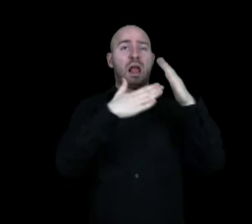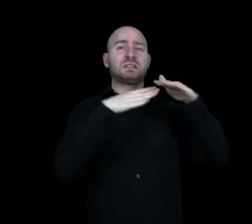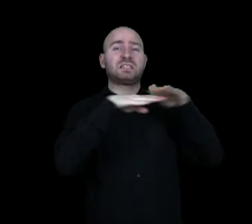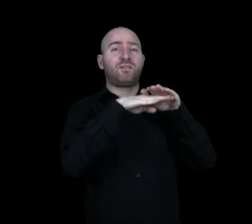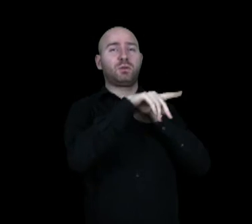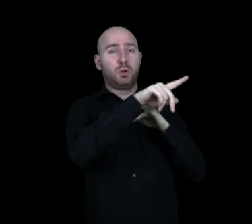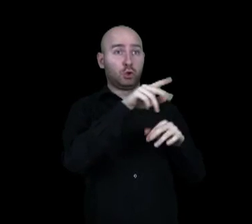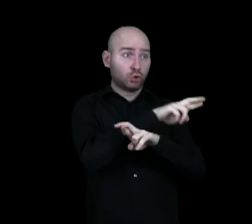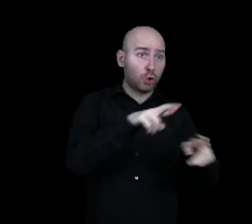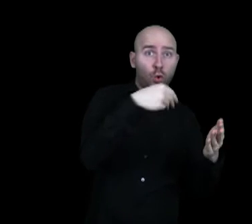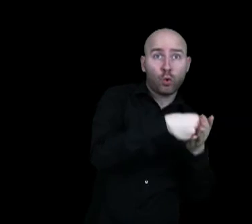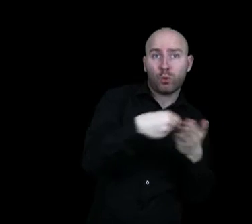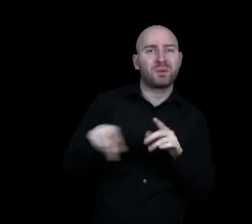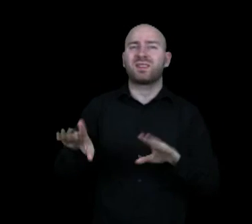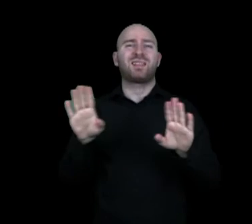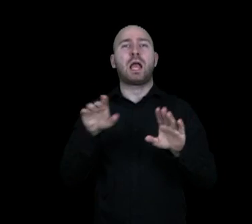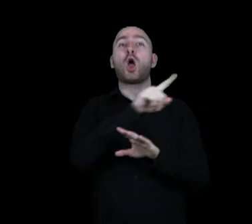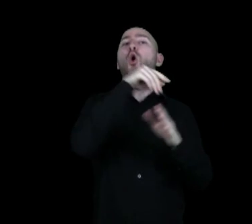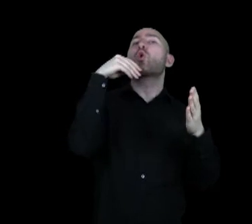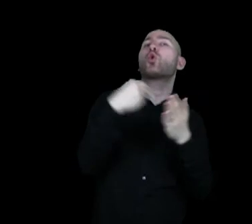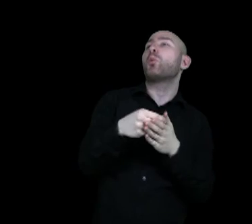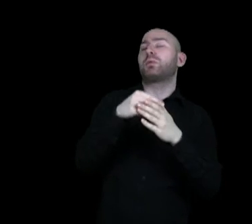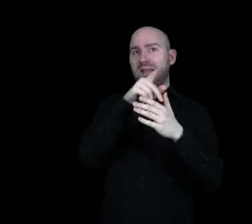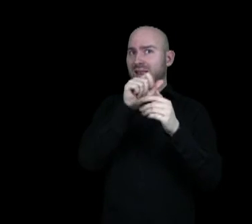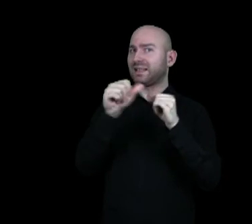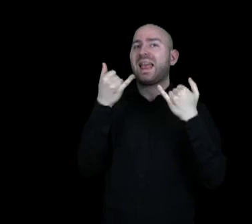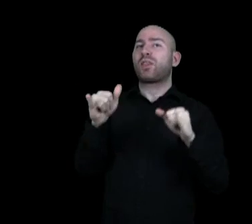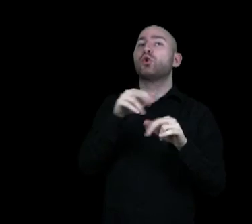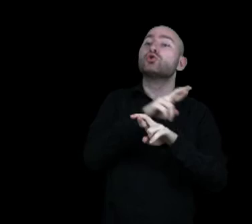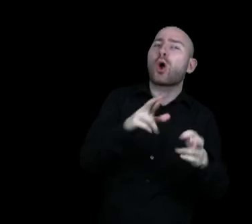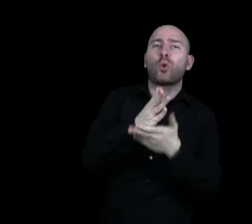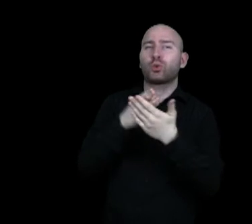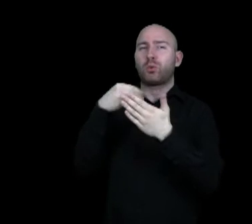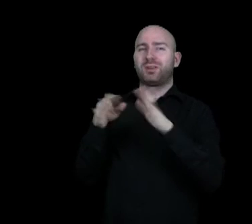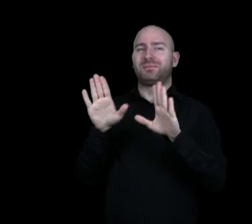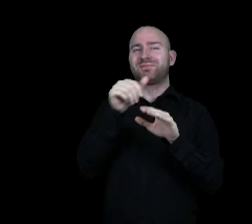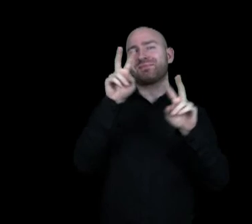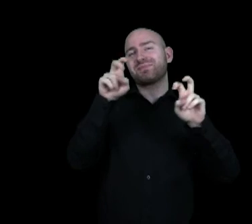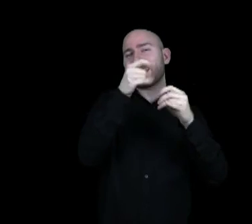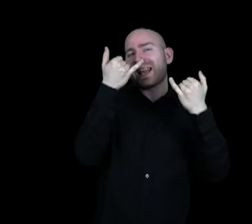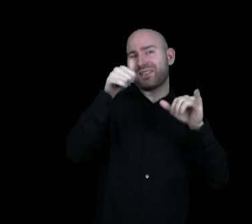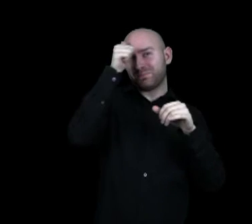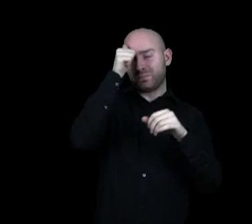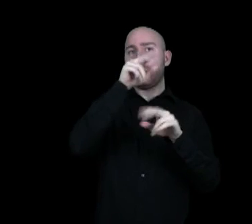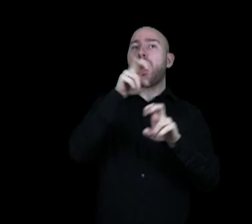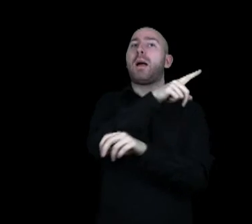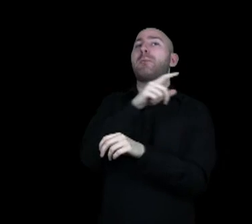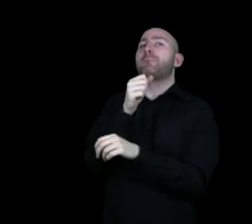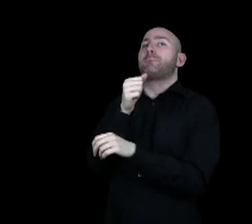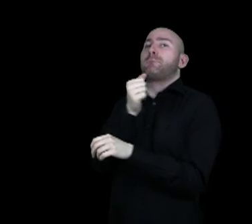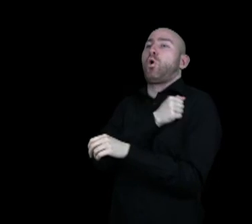usług. Bank te pieniądze pożycza. Zatem kupuje zadłużenie. Kupuje długi.